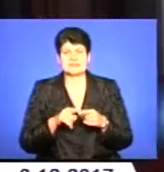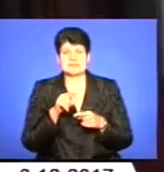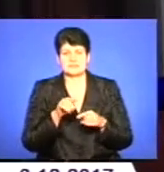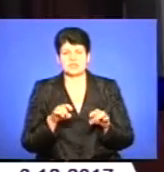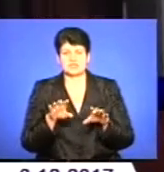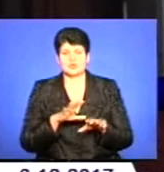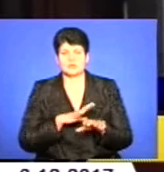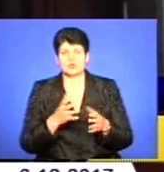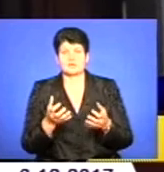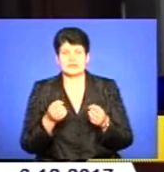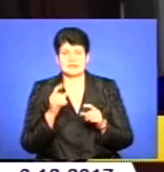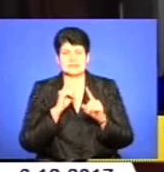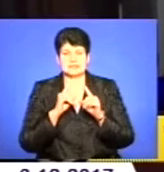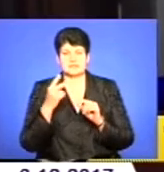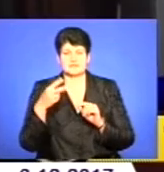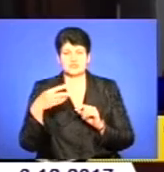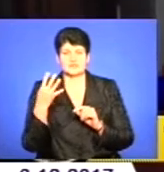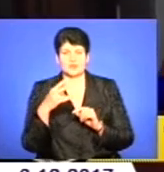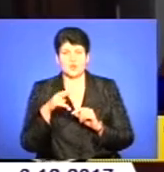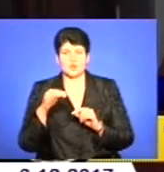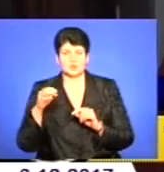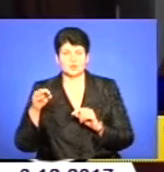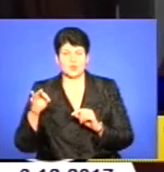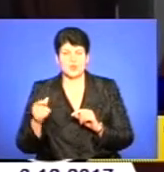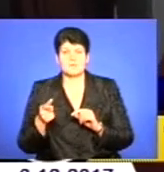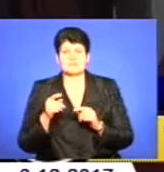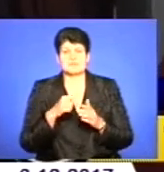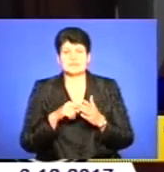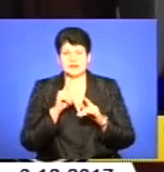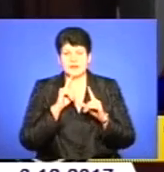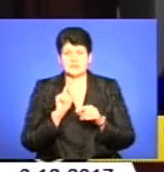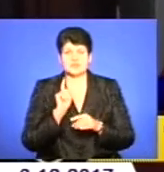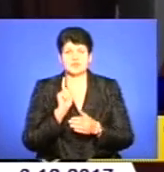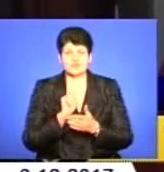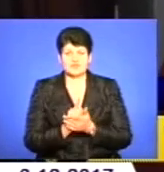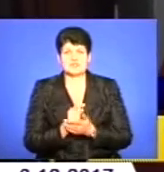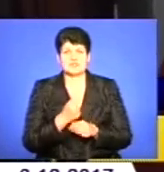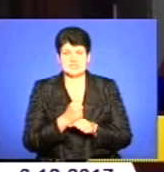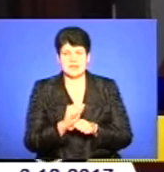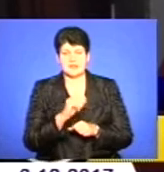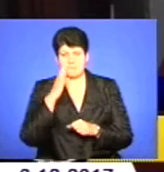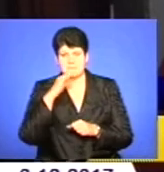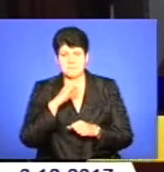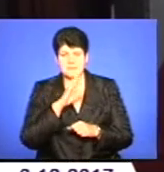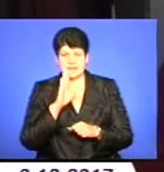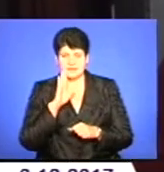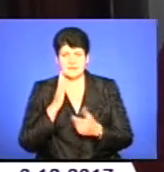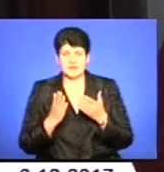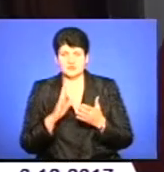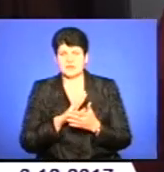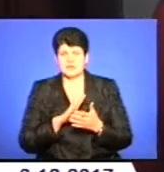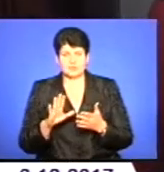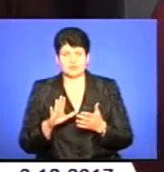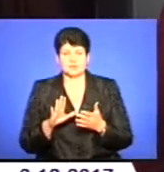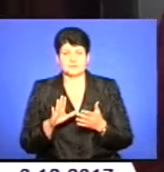яке було прийнято на сесії 24 лютого, міська рада зобов'язала батьків, якщо не буде